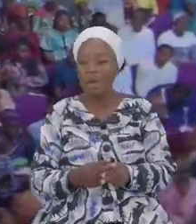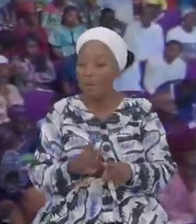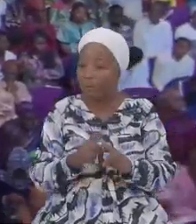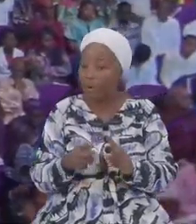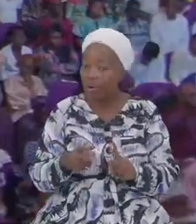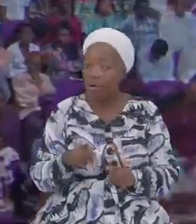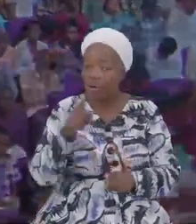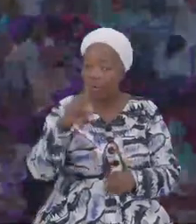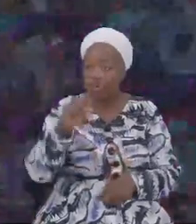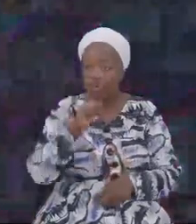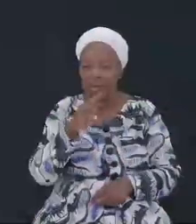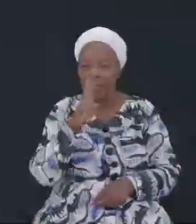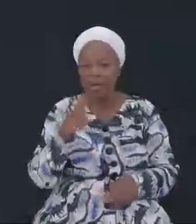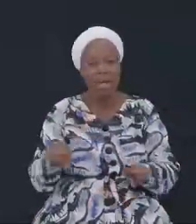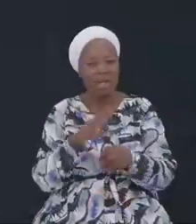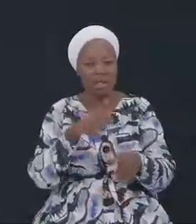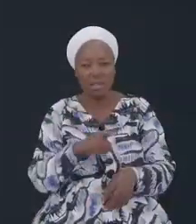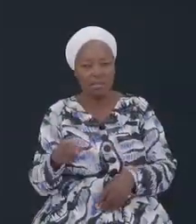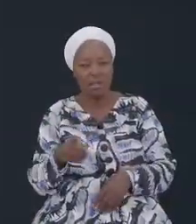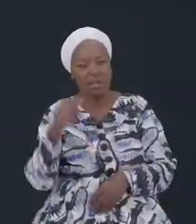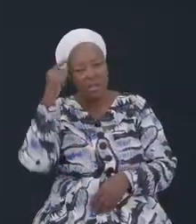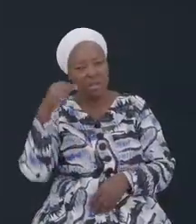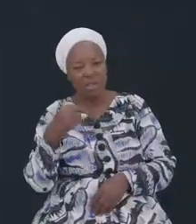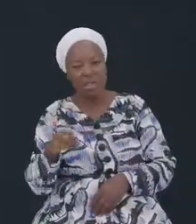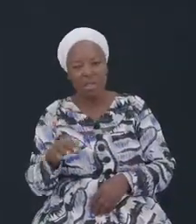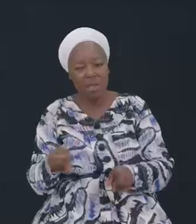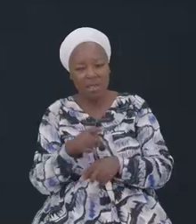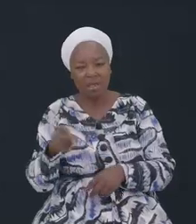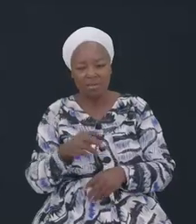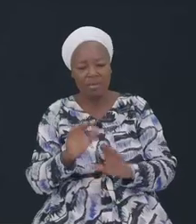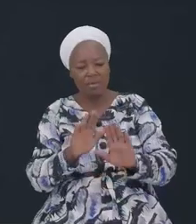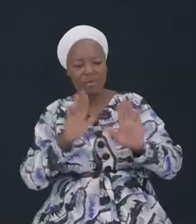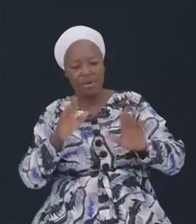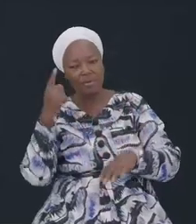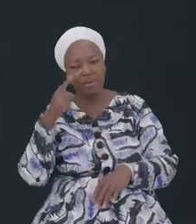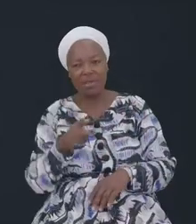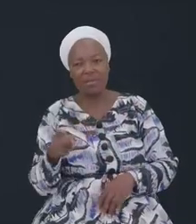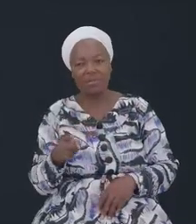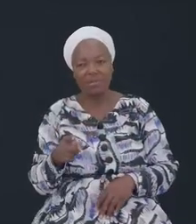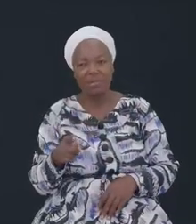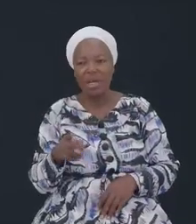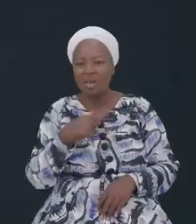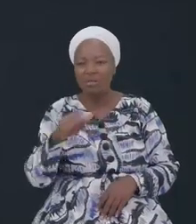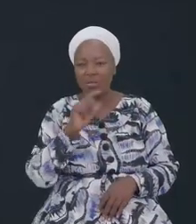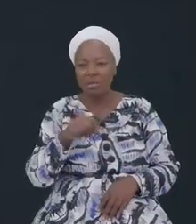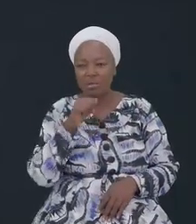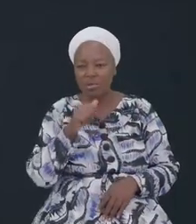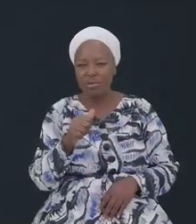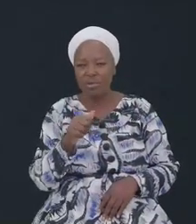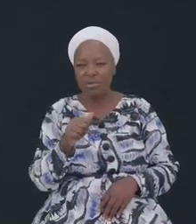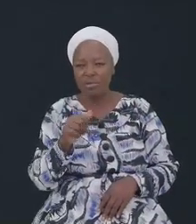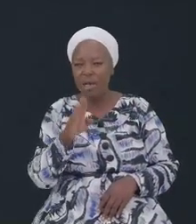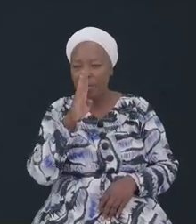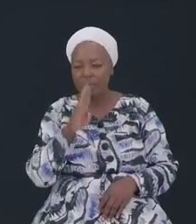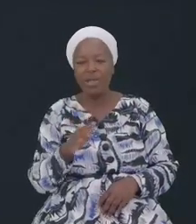être comme ses ennemis. Tu ne vas pas les regarder, penser comme eux, avoir peur d'eux. Et tu ne dois pas être comme eux, tremblant pour